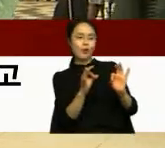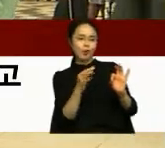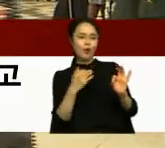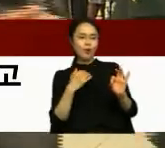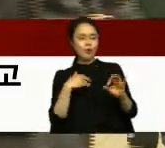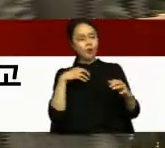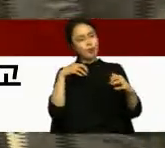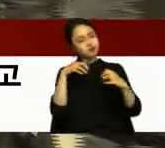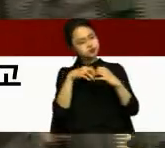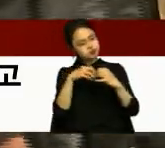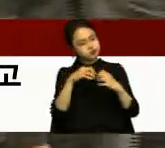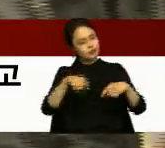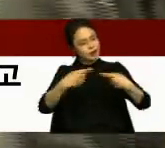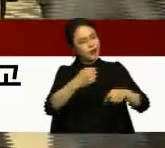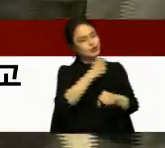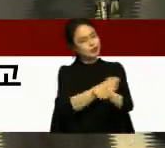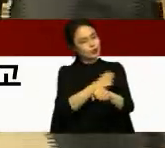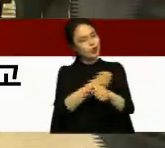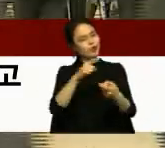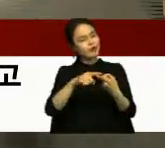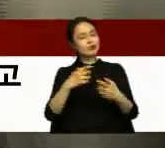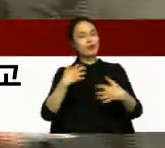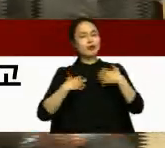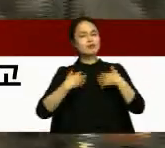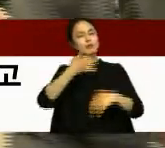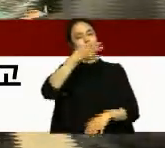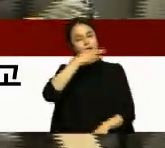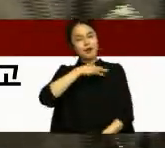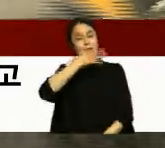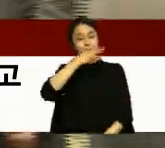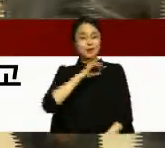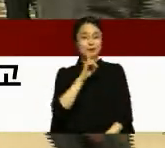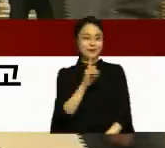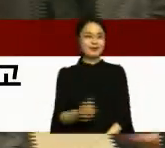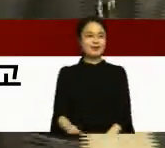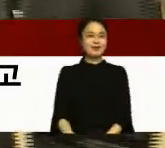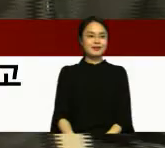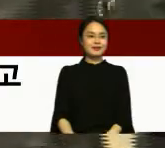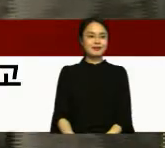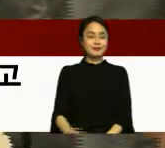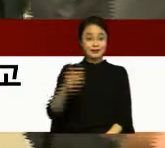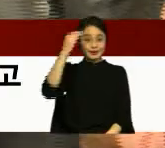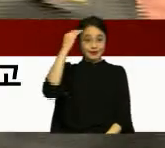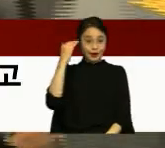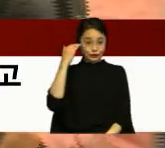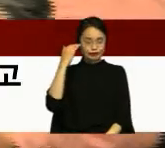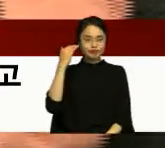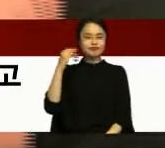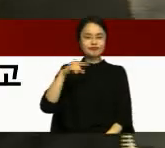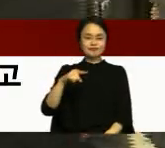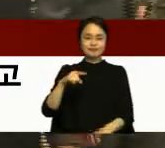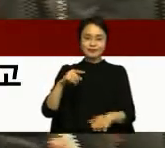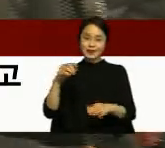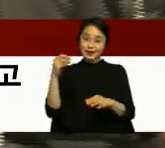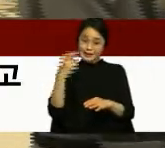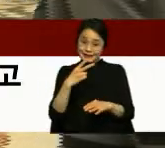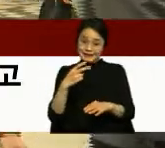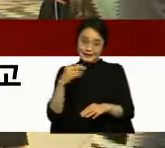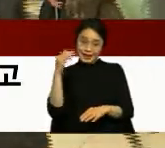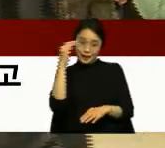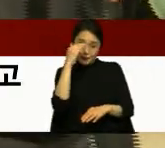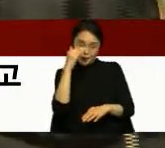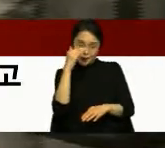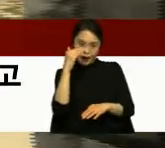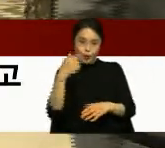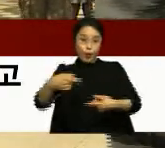organized. And Korea itself, it's completely different to what I expected. Well, not completely different to what I expected, but it's